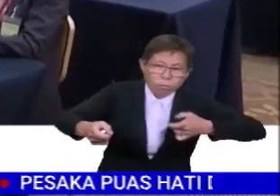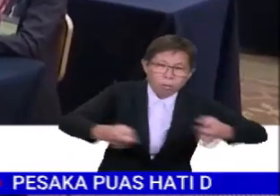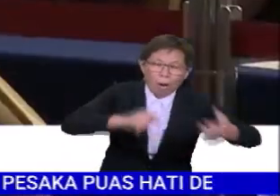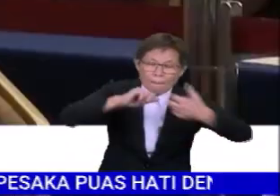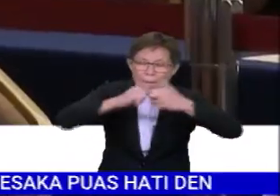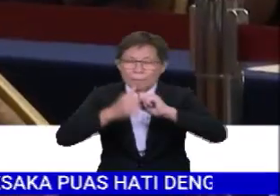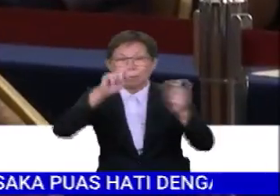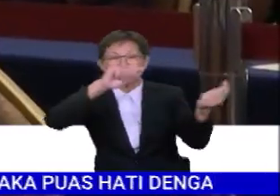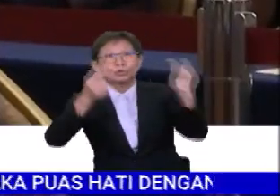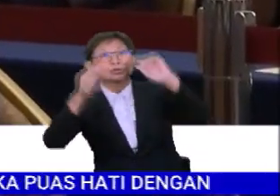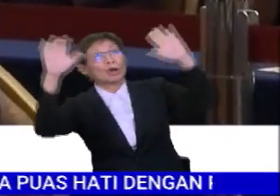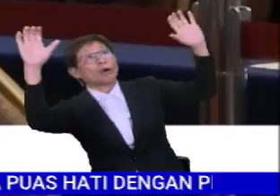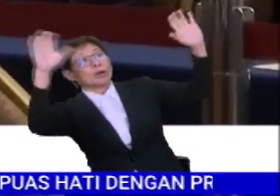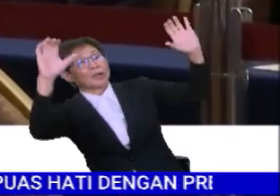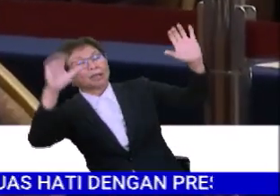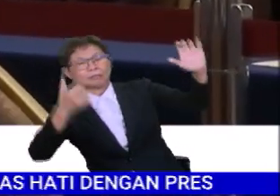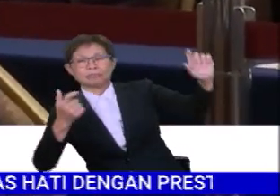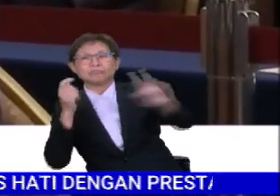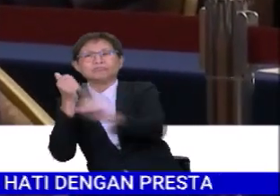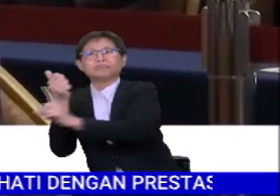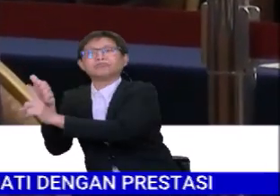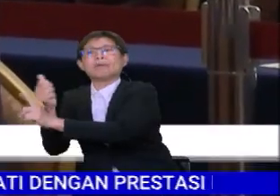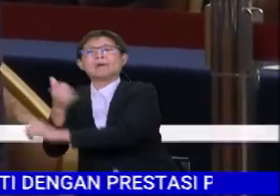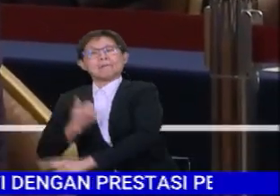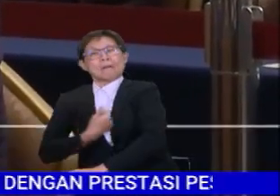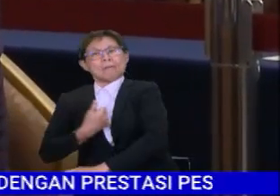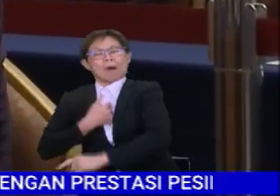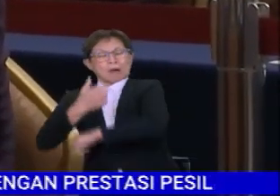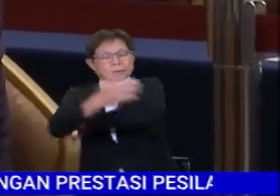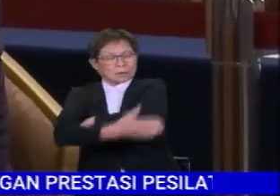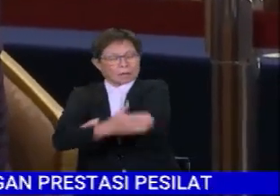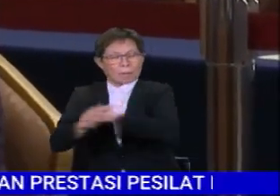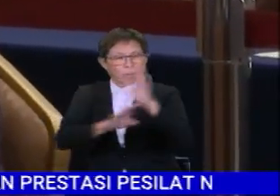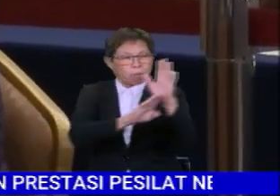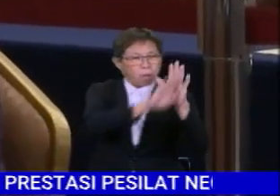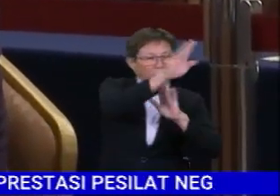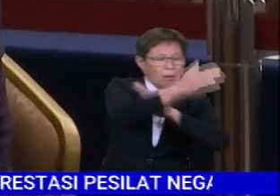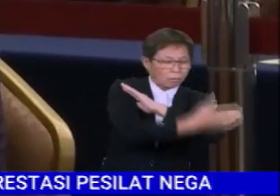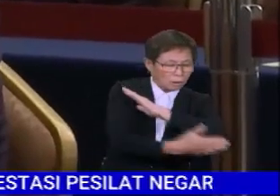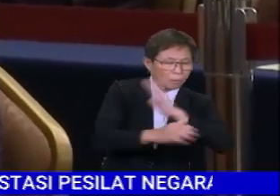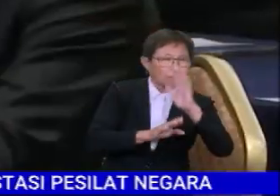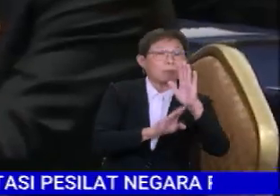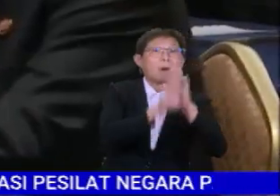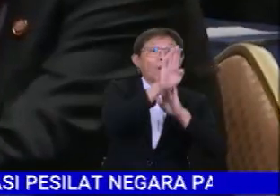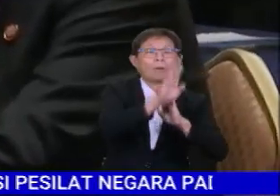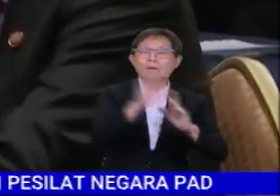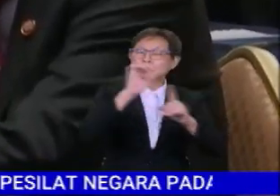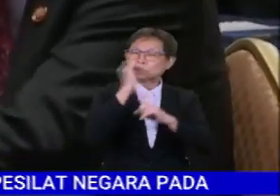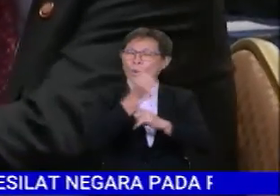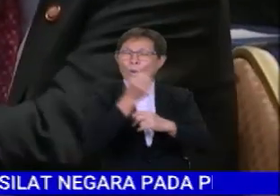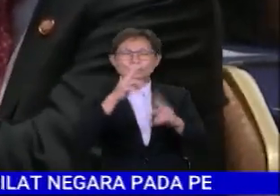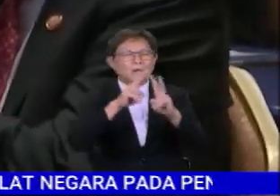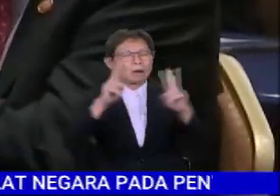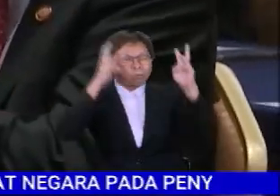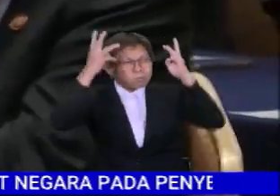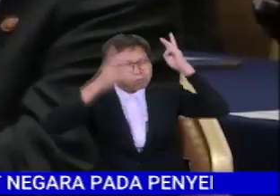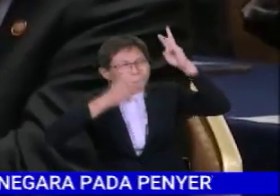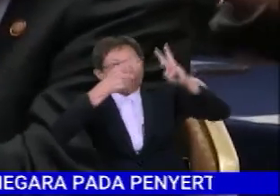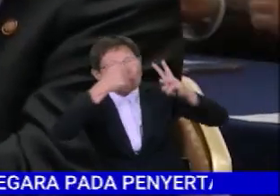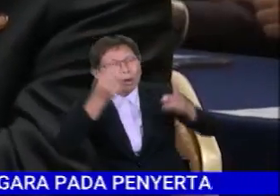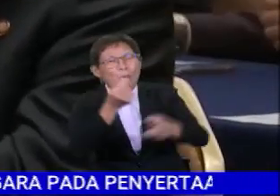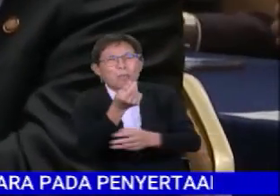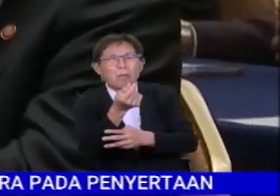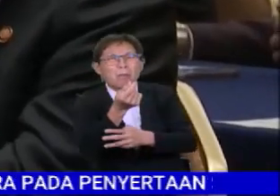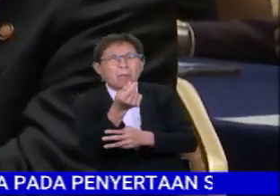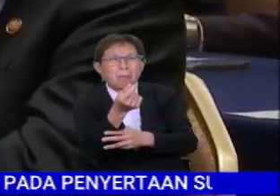krisis perubahan iklim secara bersendirian. Bagi negara-negara membangun, ia adalah situasi yang sangat membimbangkan kerana kos